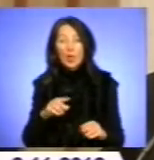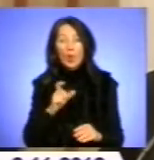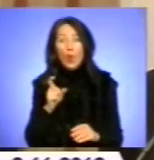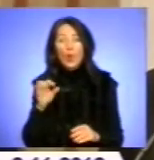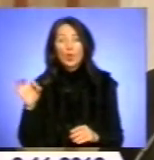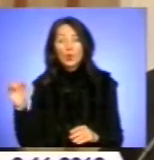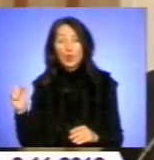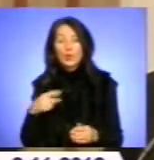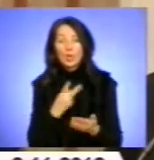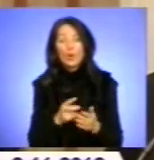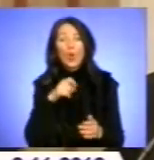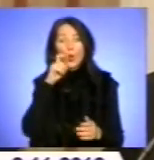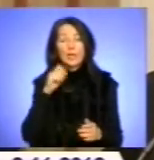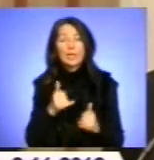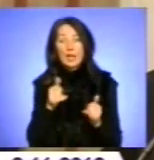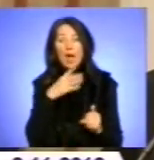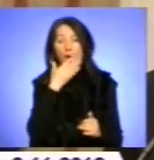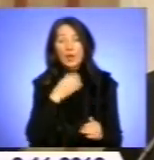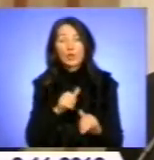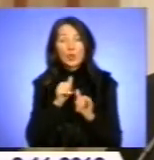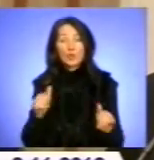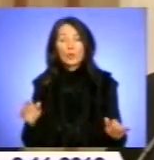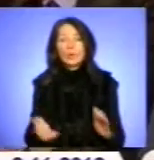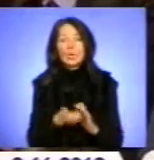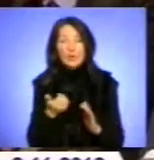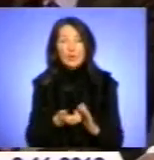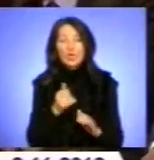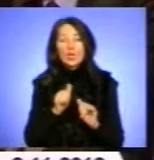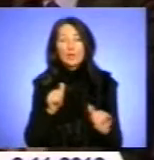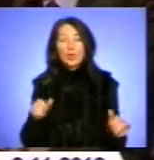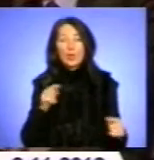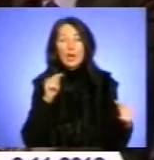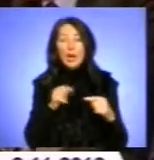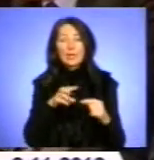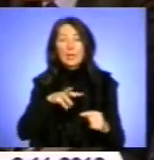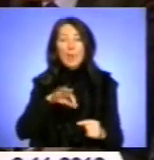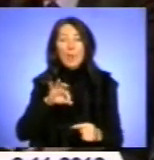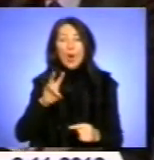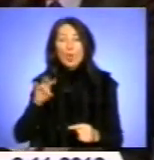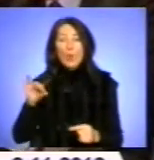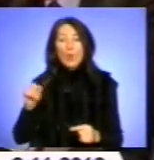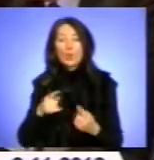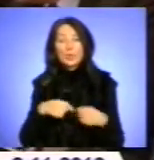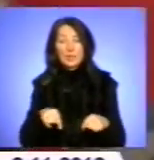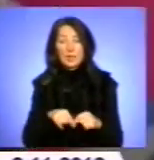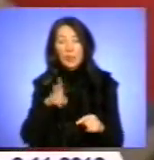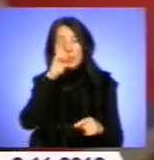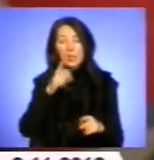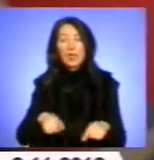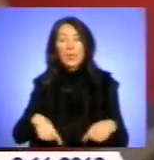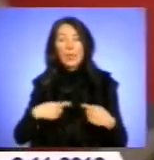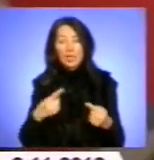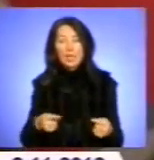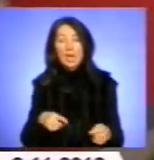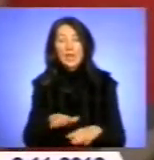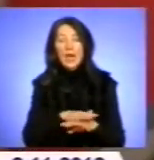гарного розвитку не вистачає розвиненої антимонопольної системи. Якщо вже країна перейшла на ринкову модель економіки, комітет повинен